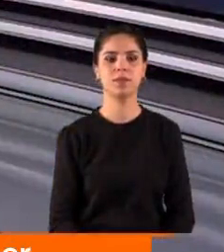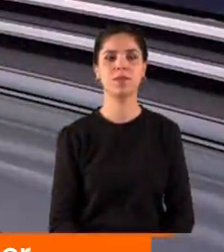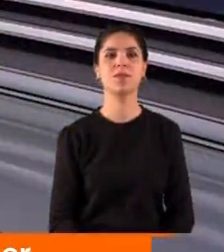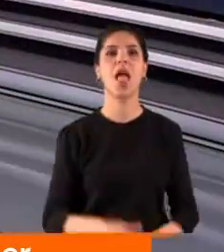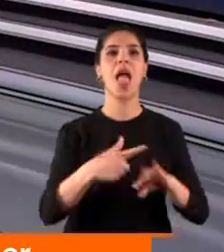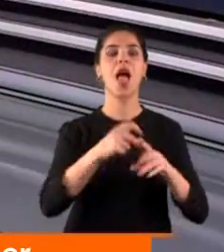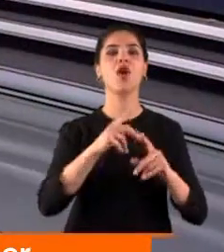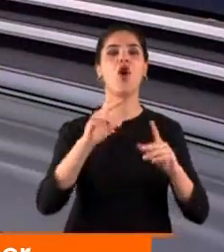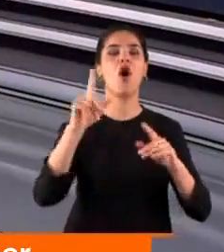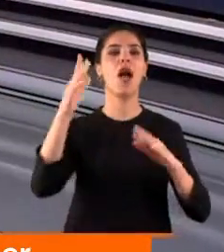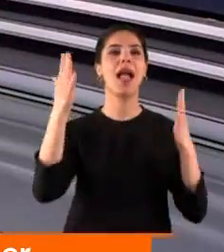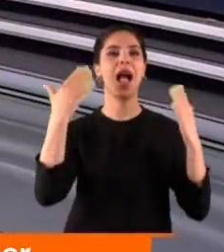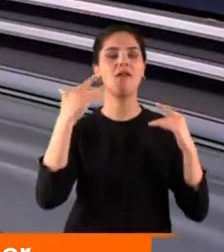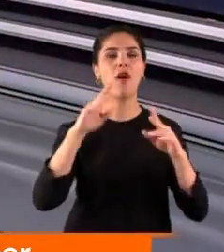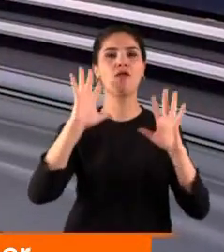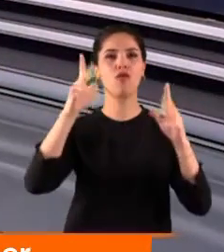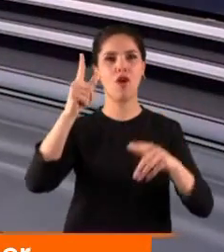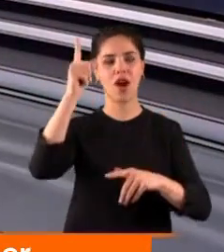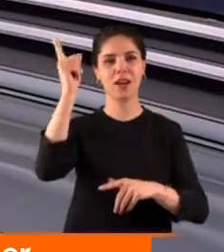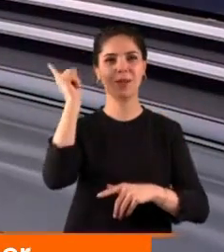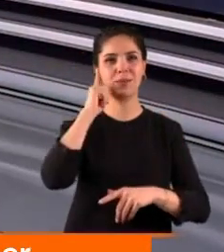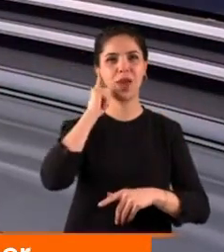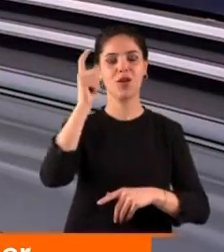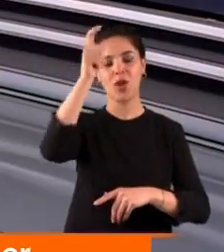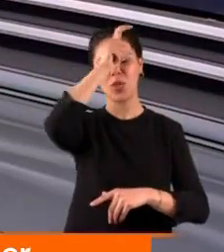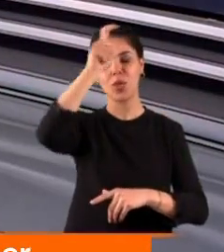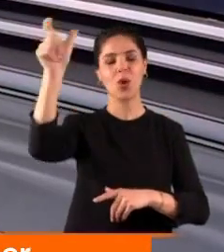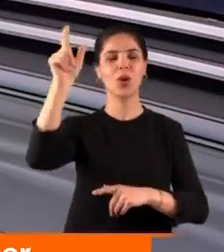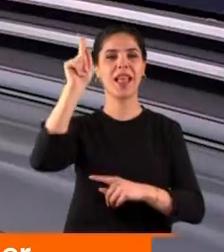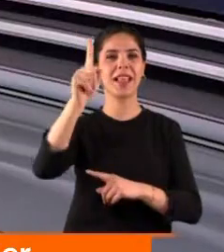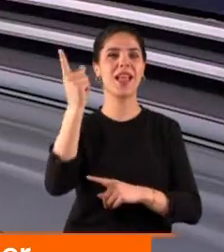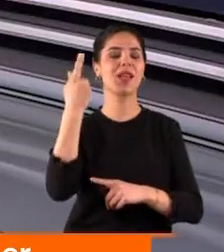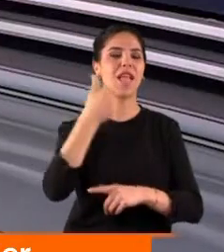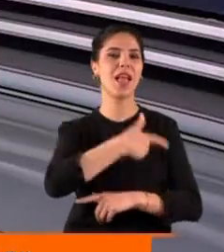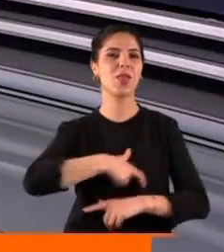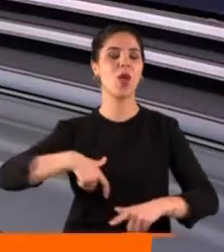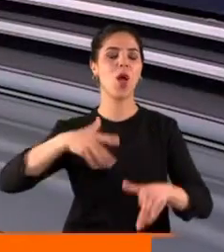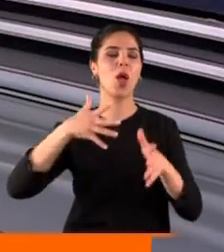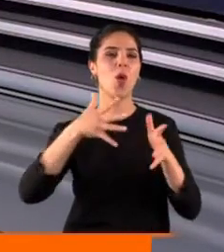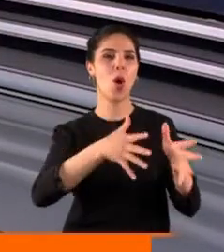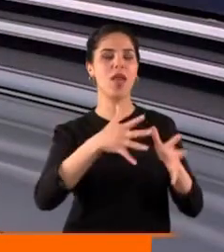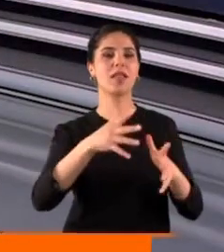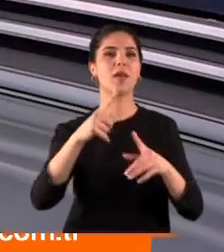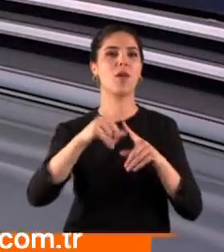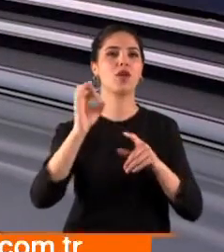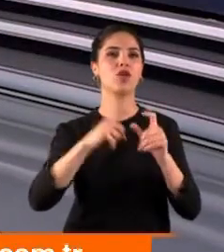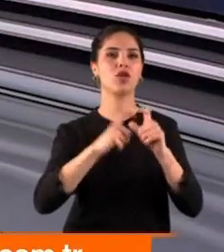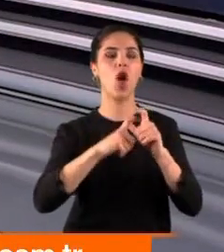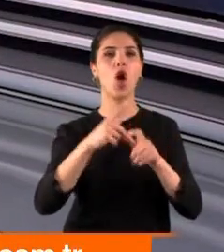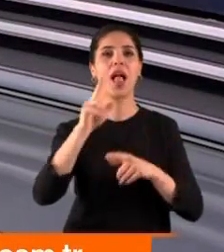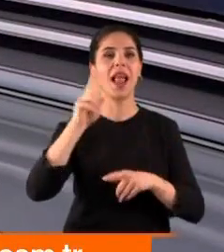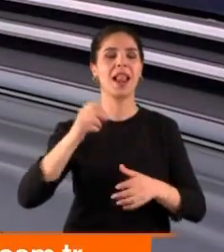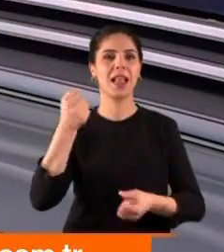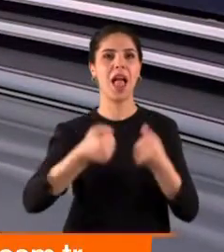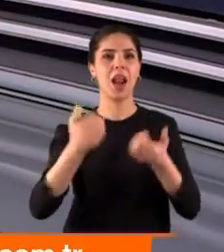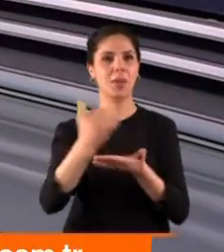Eko İklim Fuarı'nın göz bebeği Türkiye'nin ilk yerli otomobili TOK. 2023'te yola çıkacak elektrikli araç için yatırımlarla